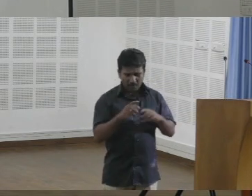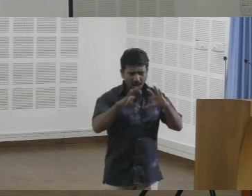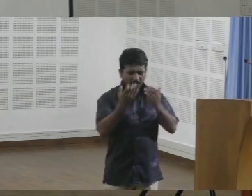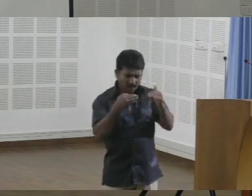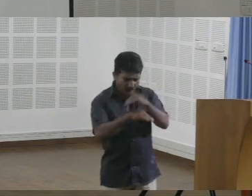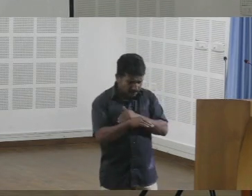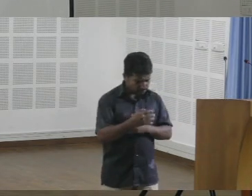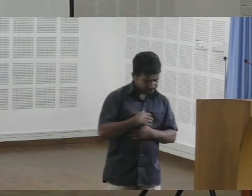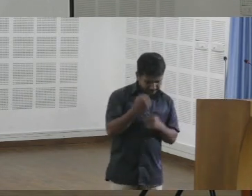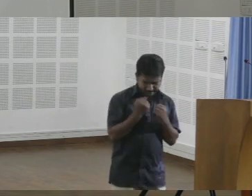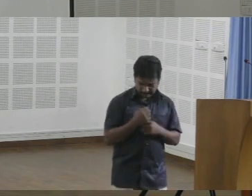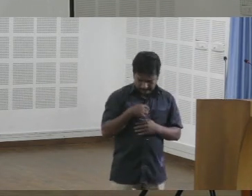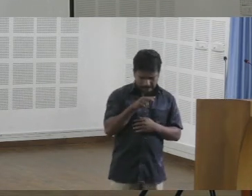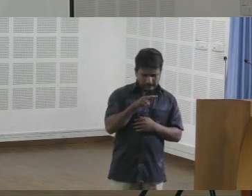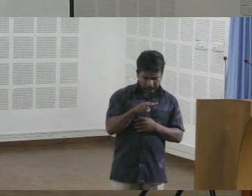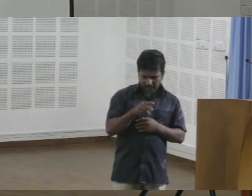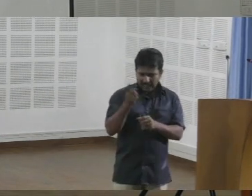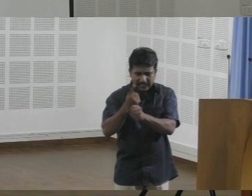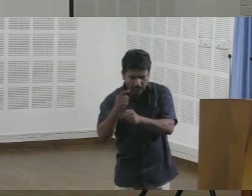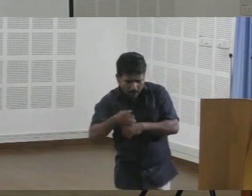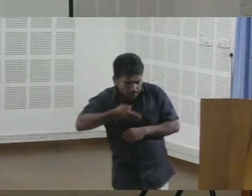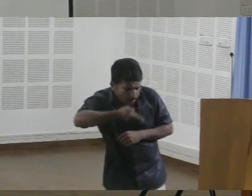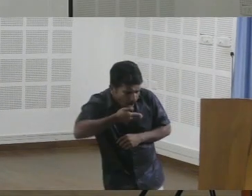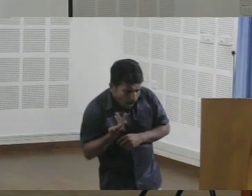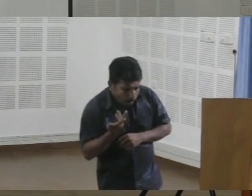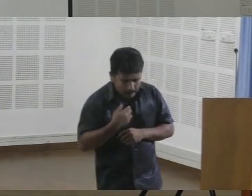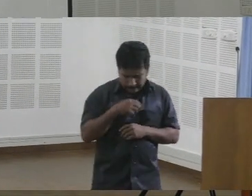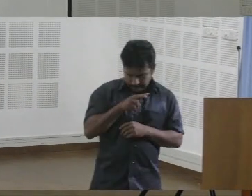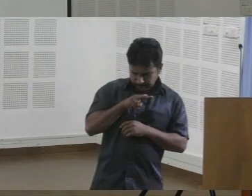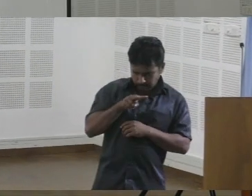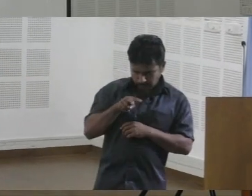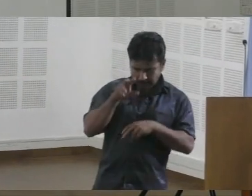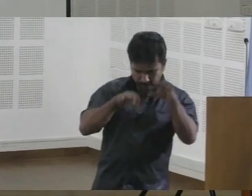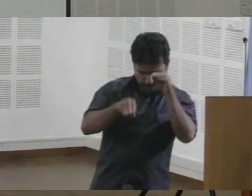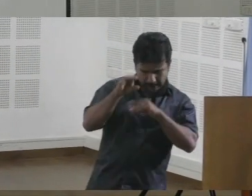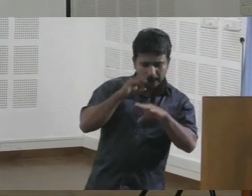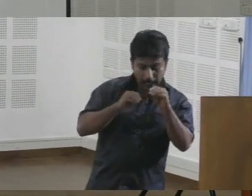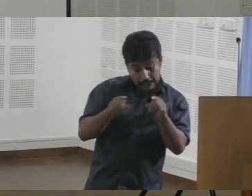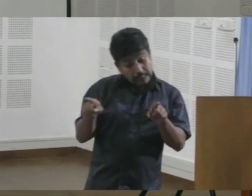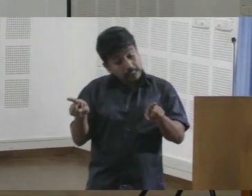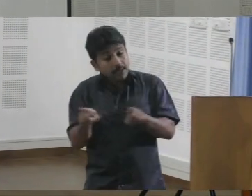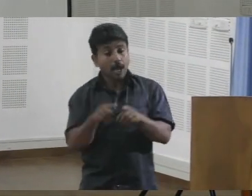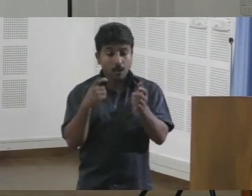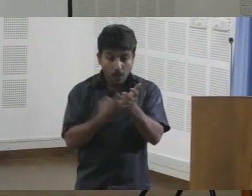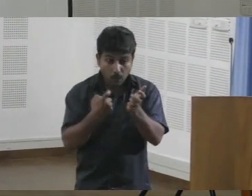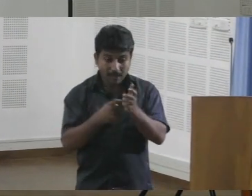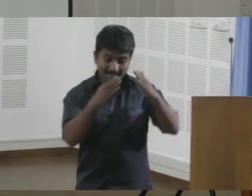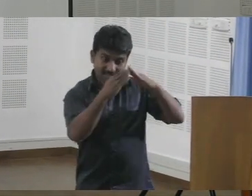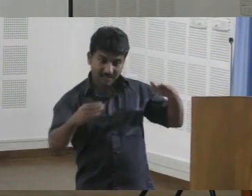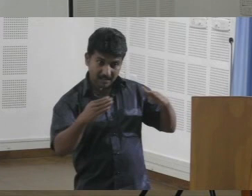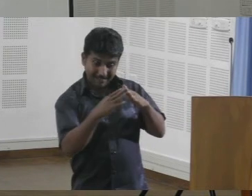എങ്ങനെയാണ് പഠിപ്പിക്കുന്നതെന്ന് കണ്ട് മനസ്സിലാക്കി പുതിയ ഞാൻ അതേ പ്രിൻസിപ്പൽസ് വെച്ച് വീട്ടിലും ട്രെയിൻ